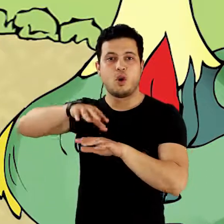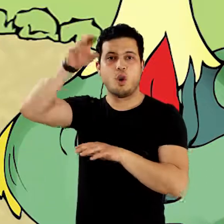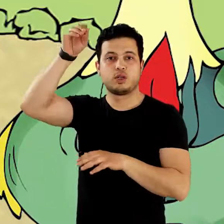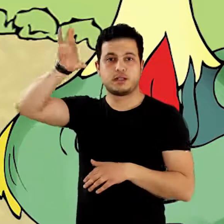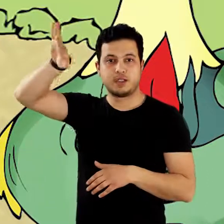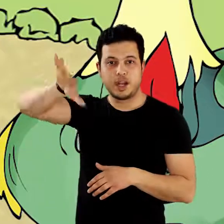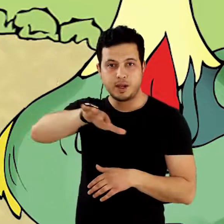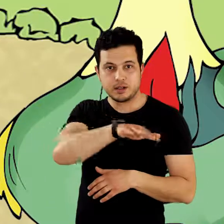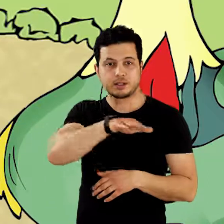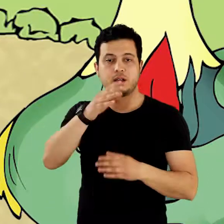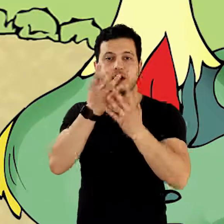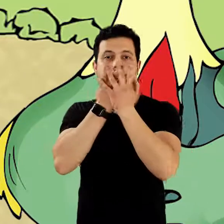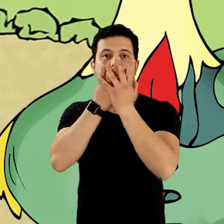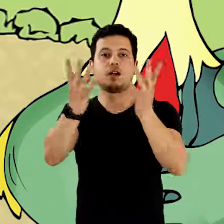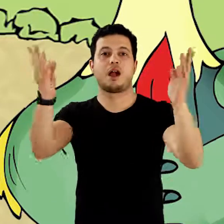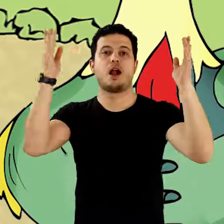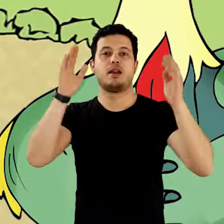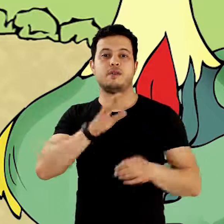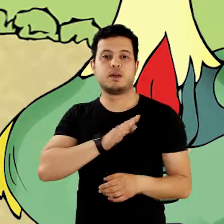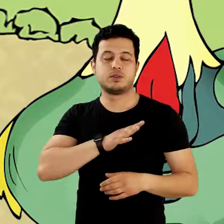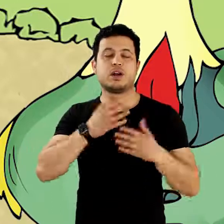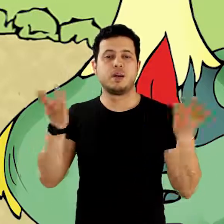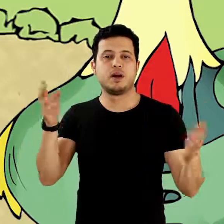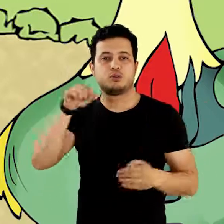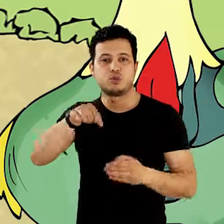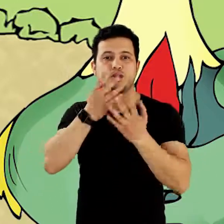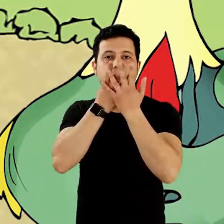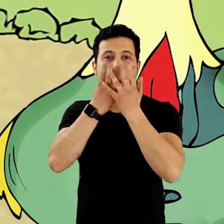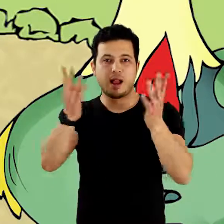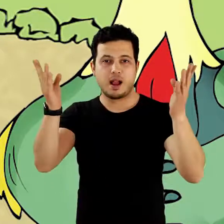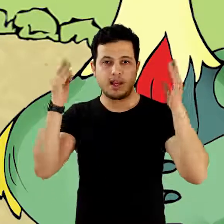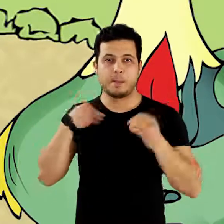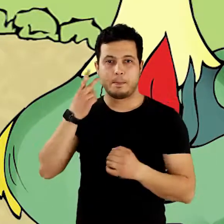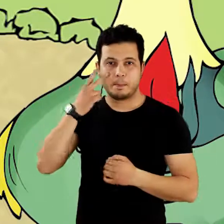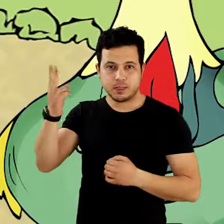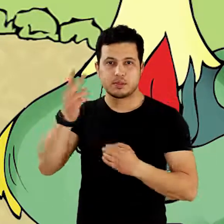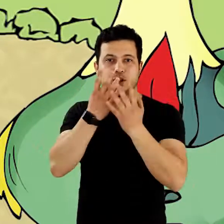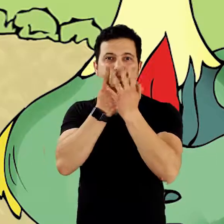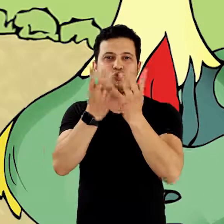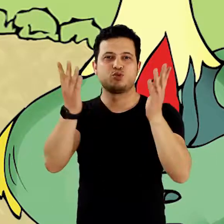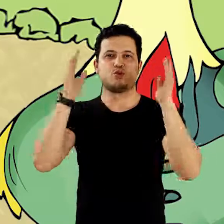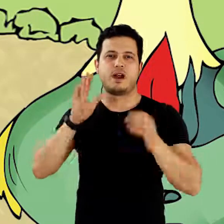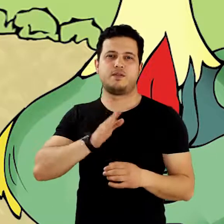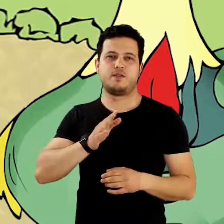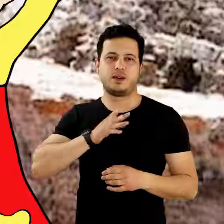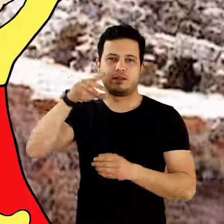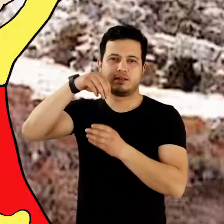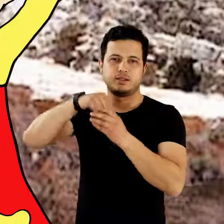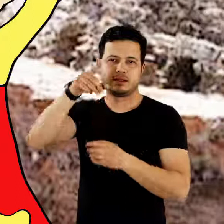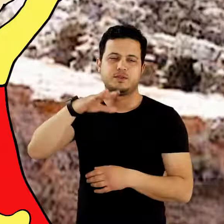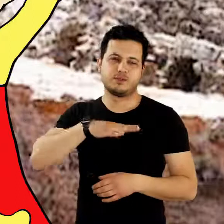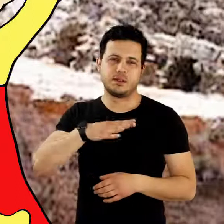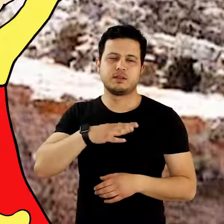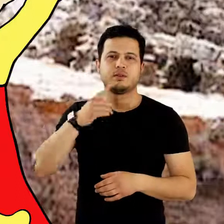varmış. Ama maalesef ki bugün kaleden geriye sadece surların kalıntıları kalmış.